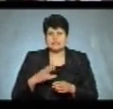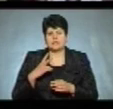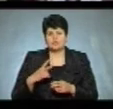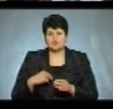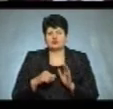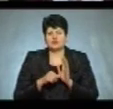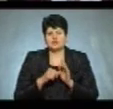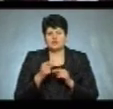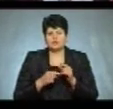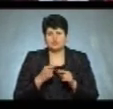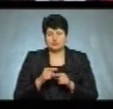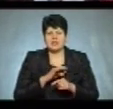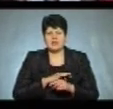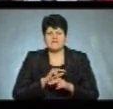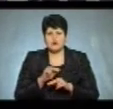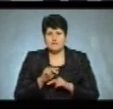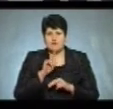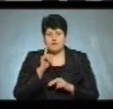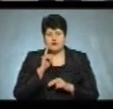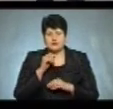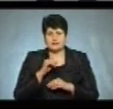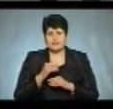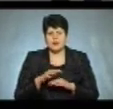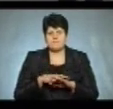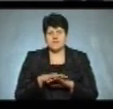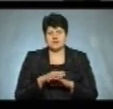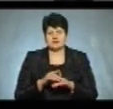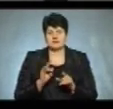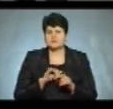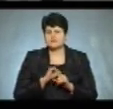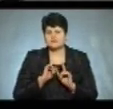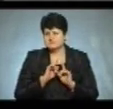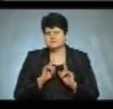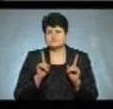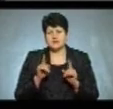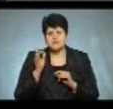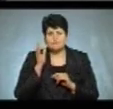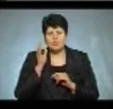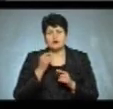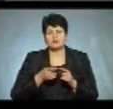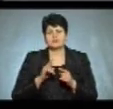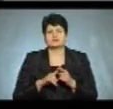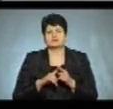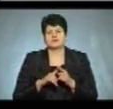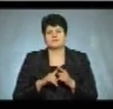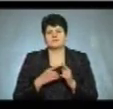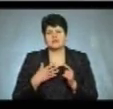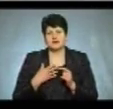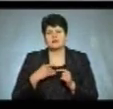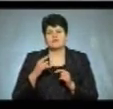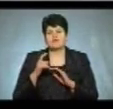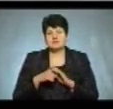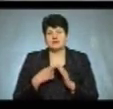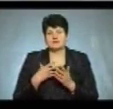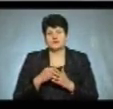а й виховував молодь на Майдані. Найяскравіший спогад – це, не знаю, я знав від своїх друзів,